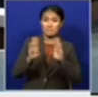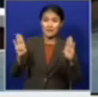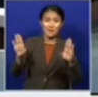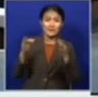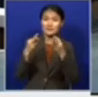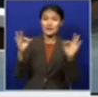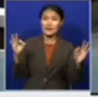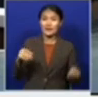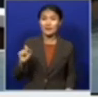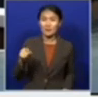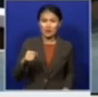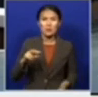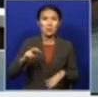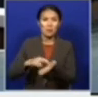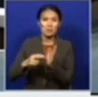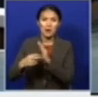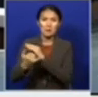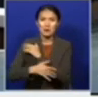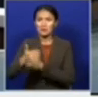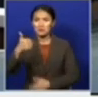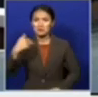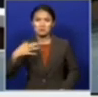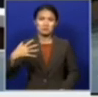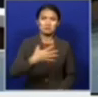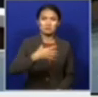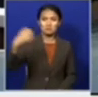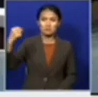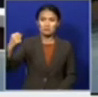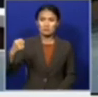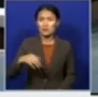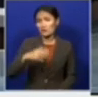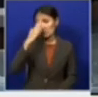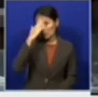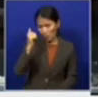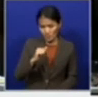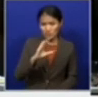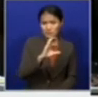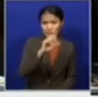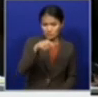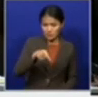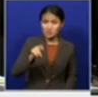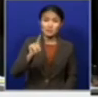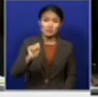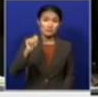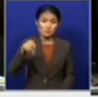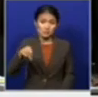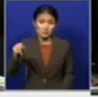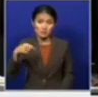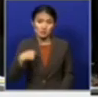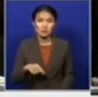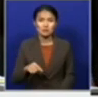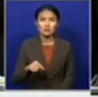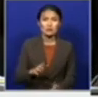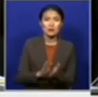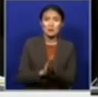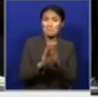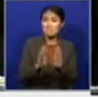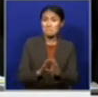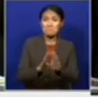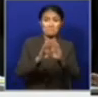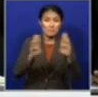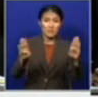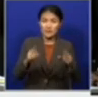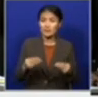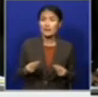ไตยของชาติการเปิดเสรีบริการใน CPTPP น่าจะเป็นการฉายภาพสะท้